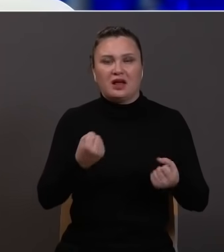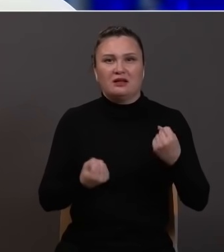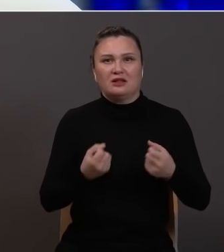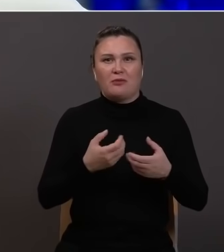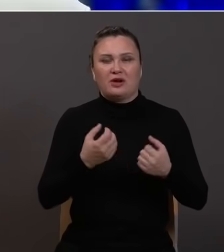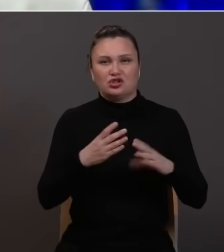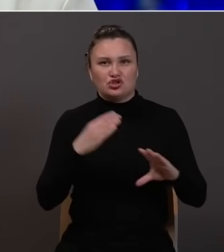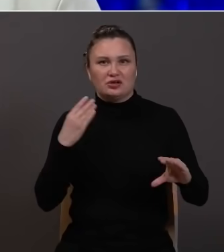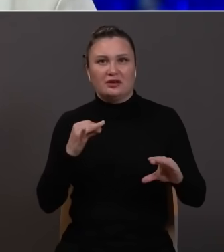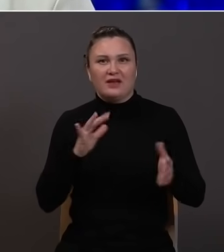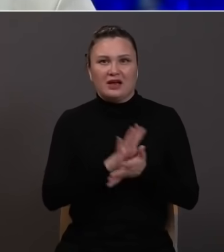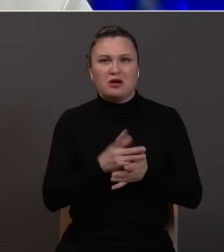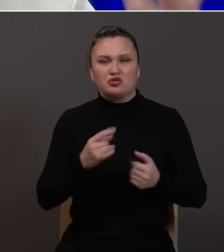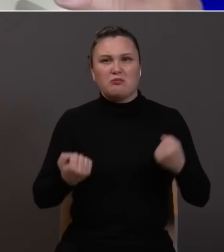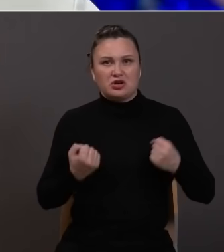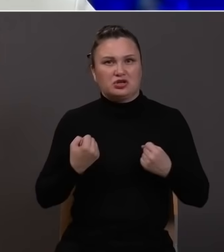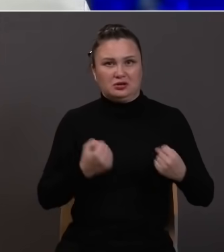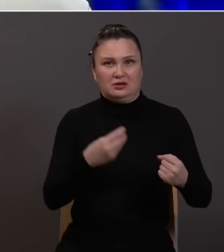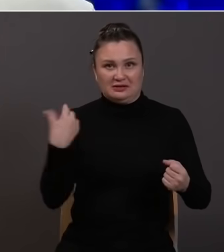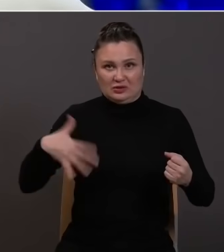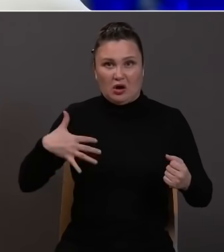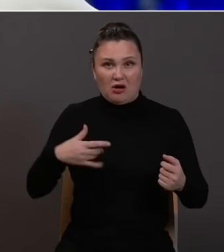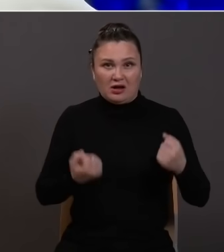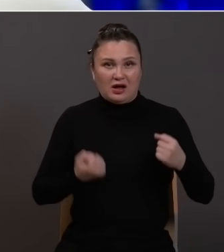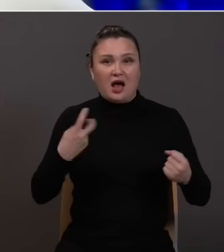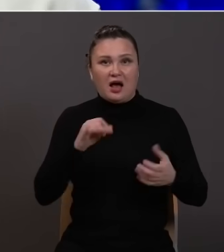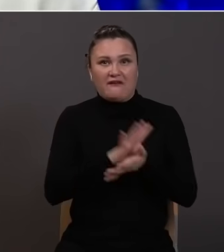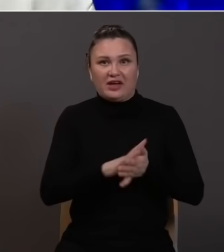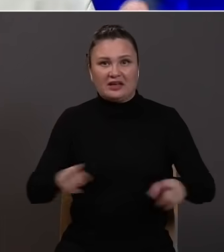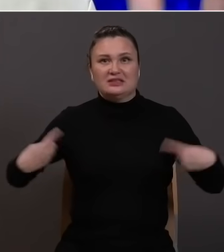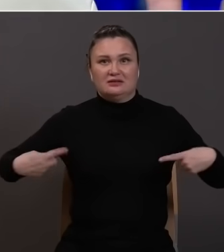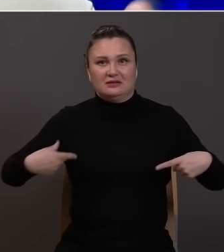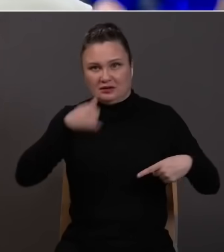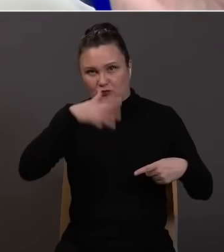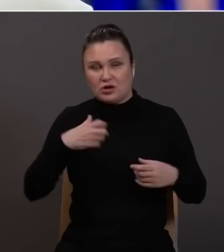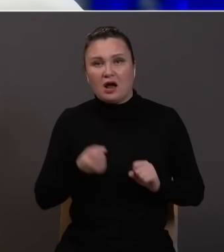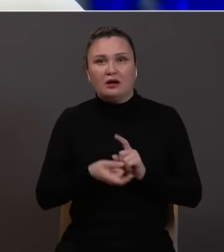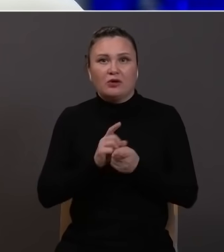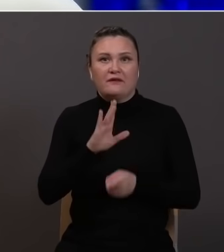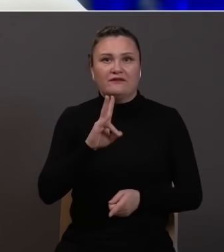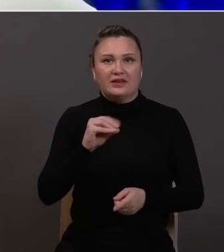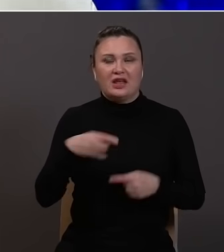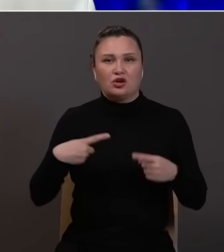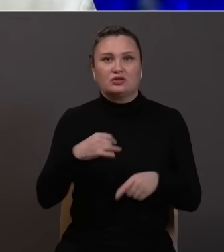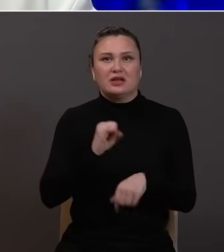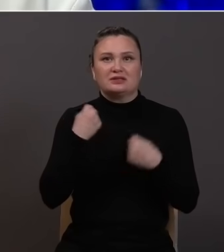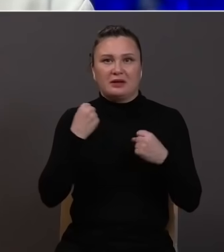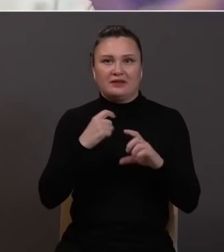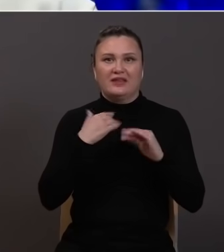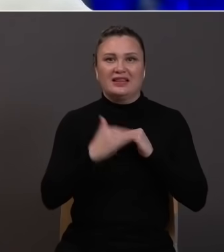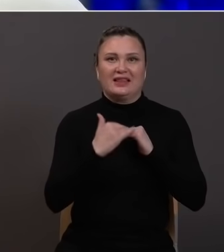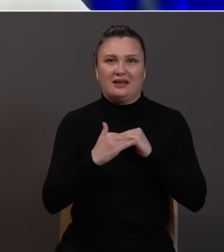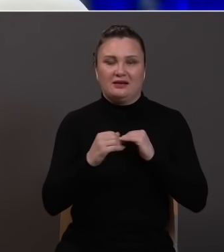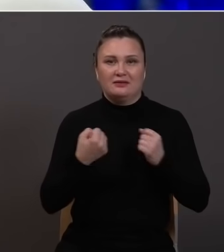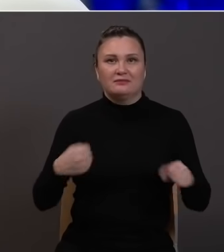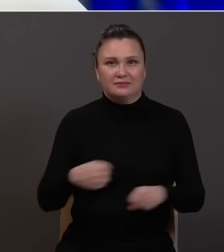в грязь и сказать, что-то машина не едет, я заплатил за нее такие деньги, она не едет. Или наоборот, на внедорожнике встать на спортивный трек и не